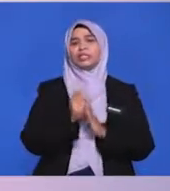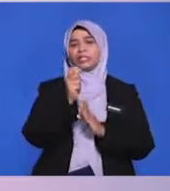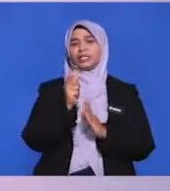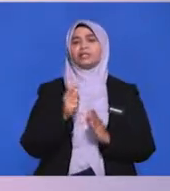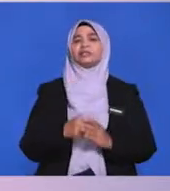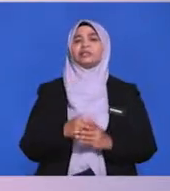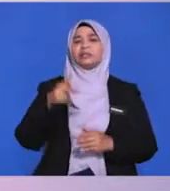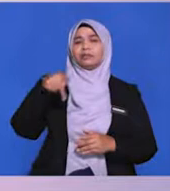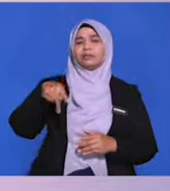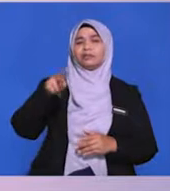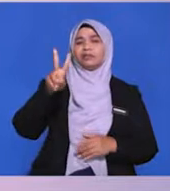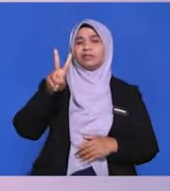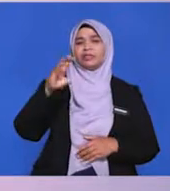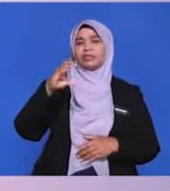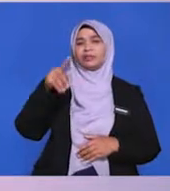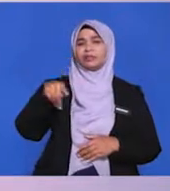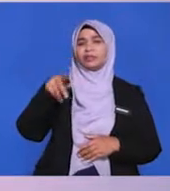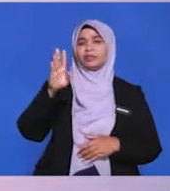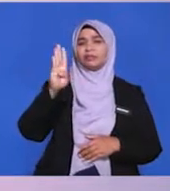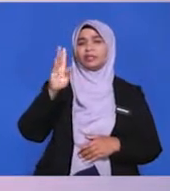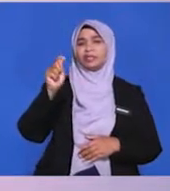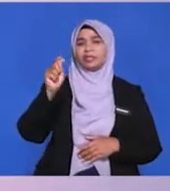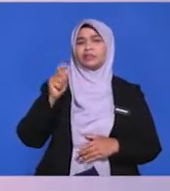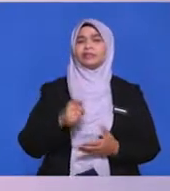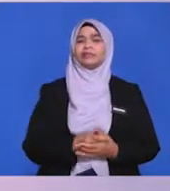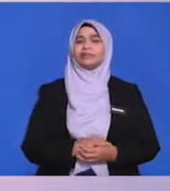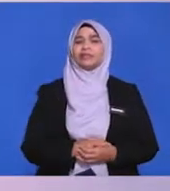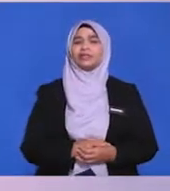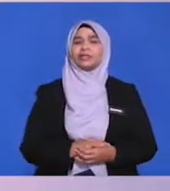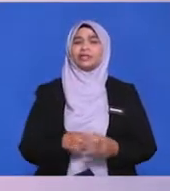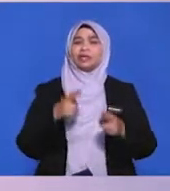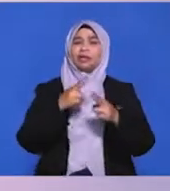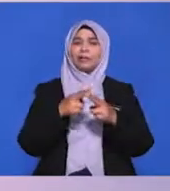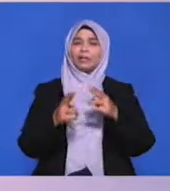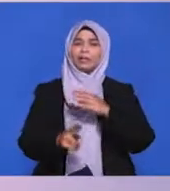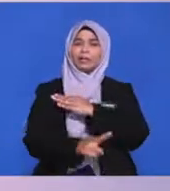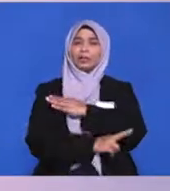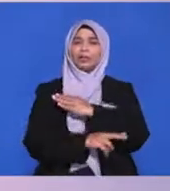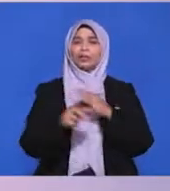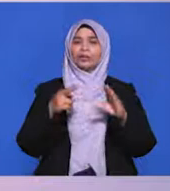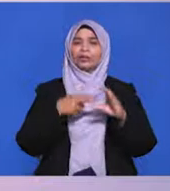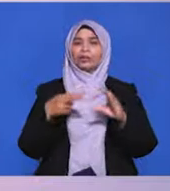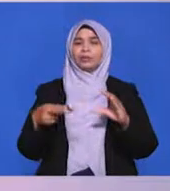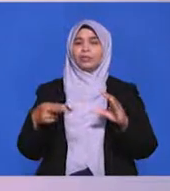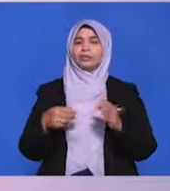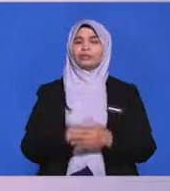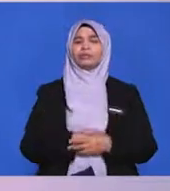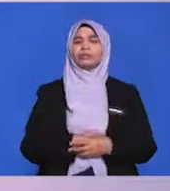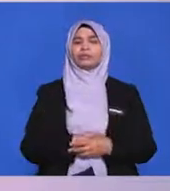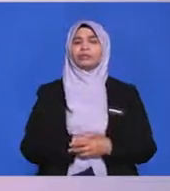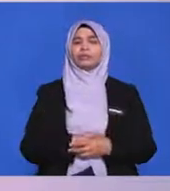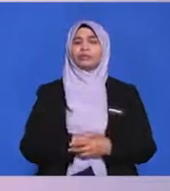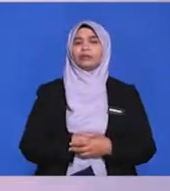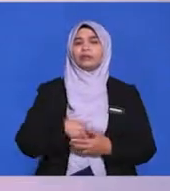TV tadi untuk mengetahui nama hukum Jazz kita akan merujuk huruf di